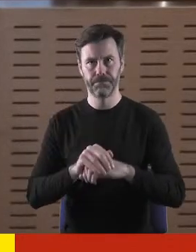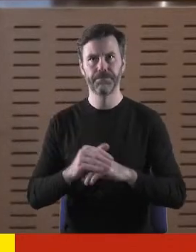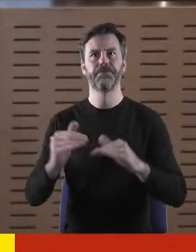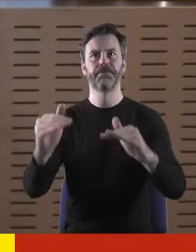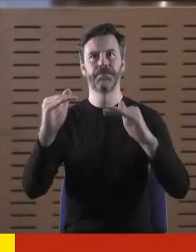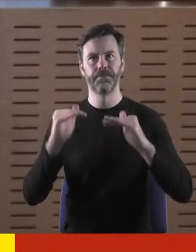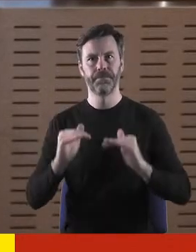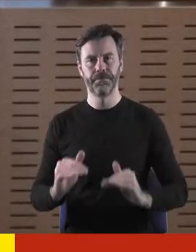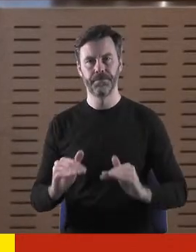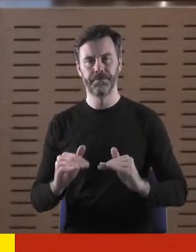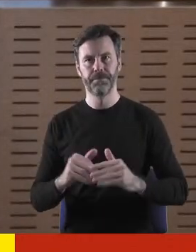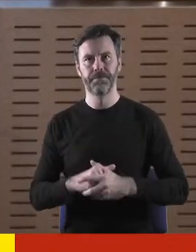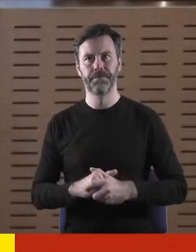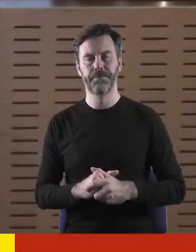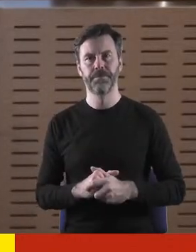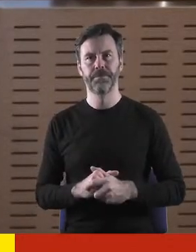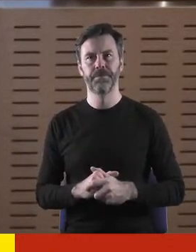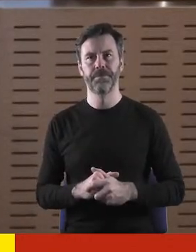Pan radny Zbigniew Linkowski.